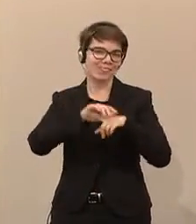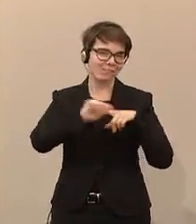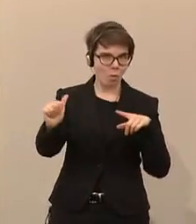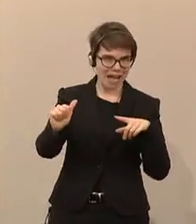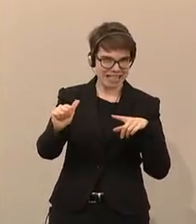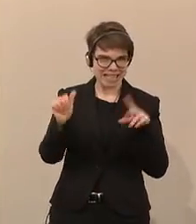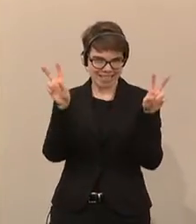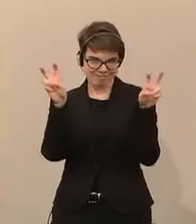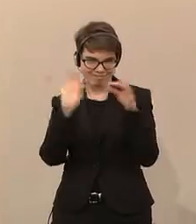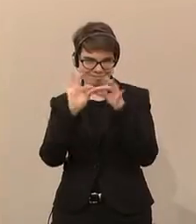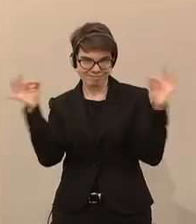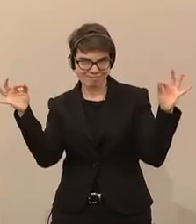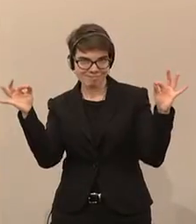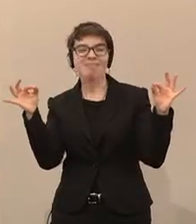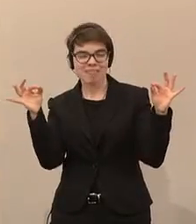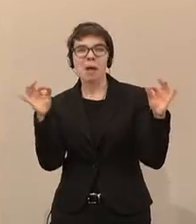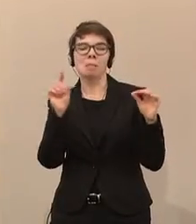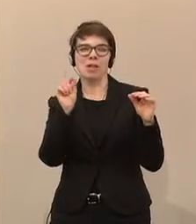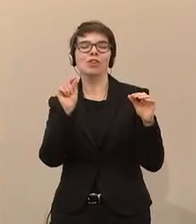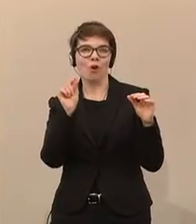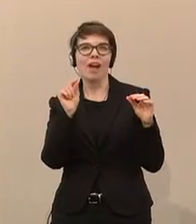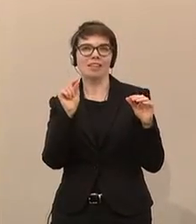SPÖ-Parlamentsclub. Dort sitzen 10...